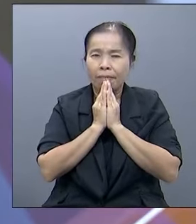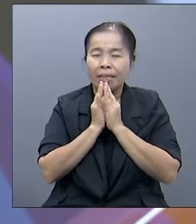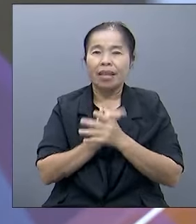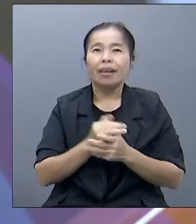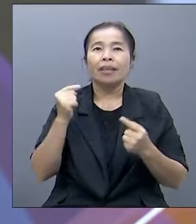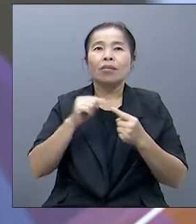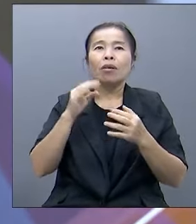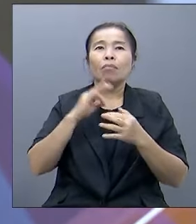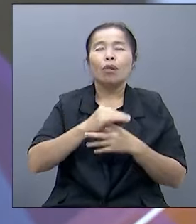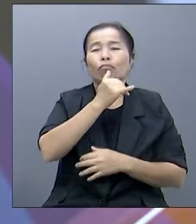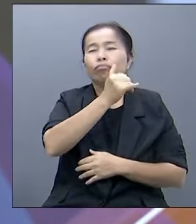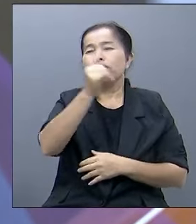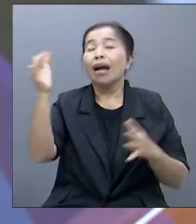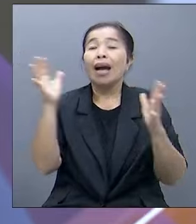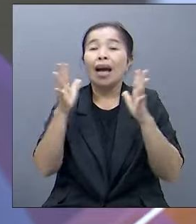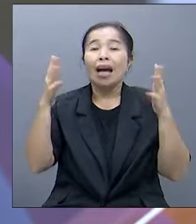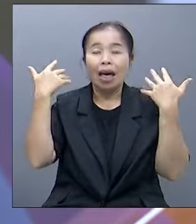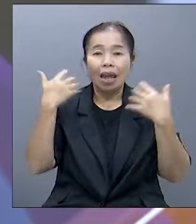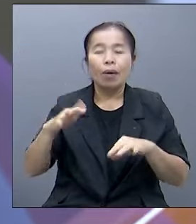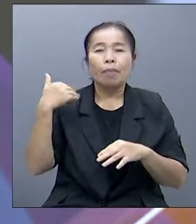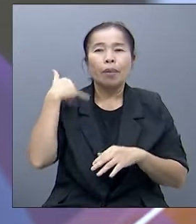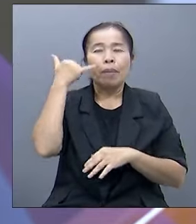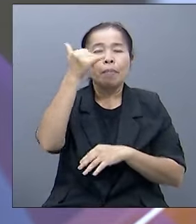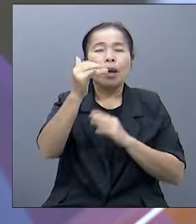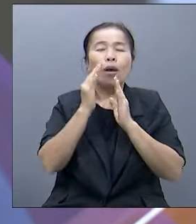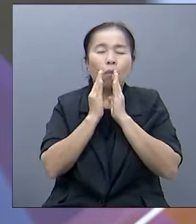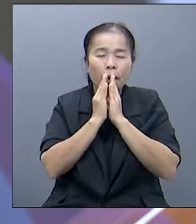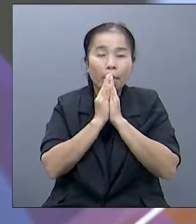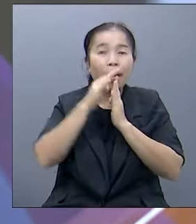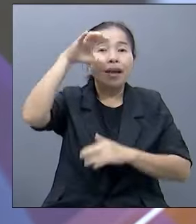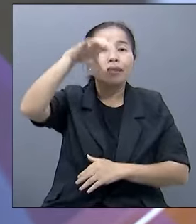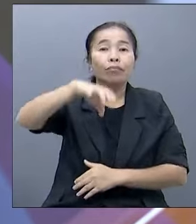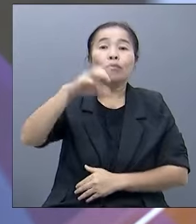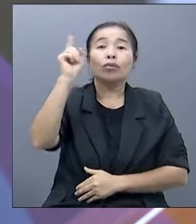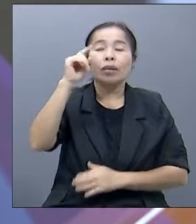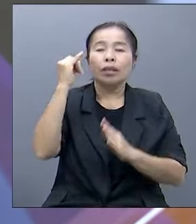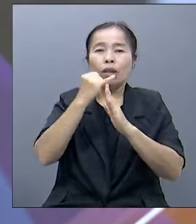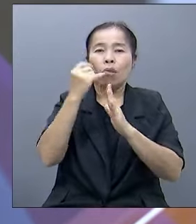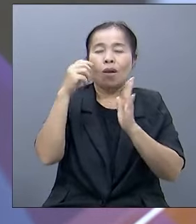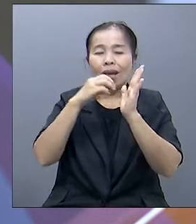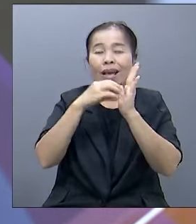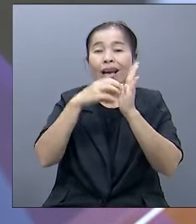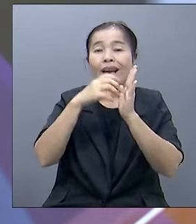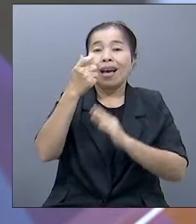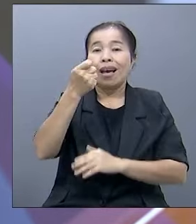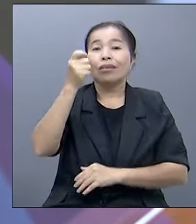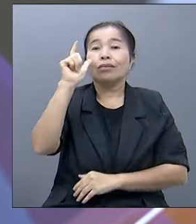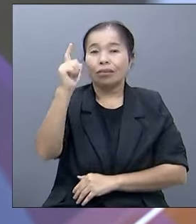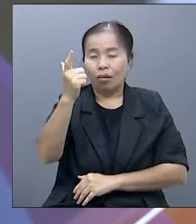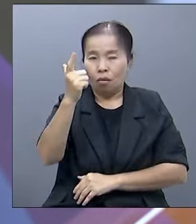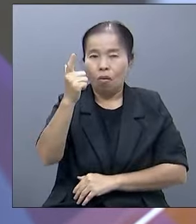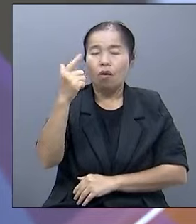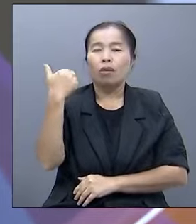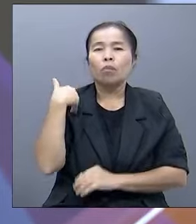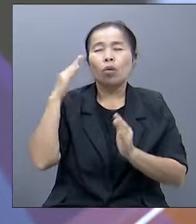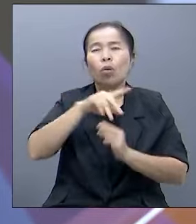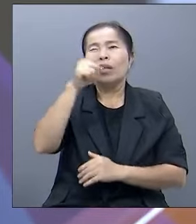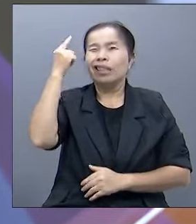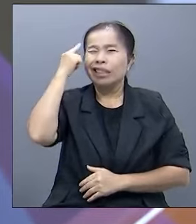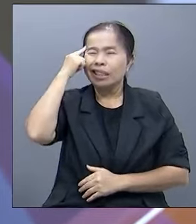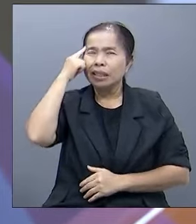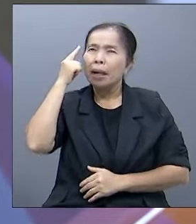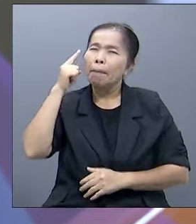ายพื้นที่ทีเดียวนะคะไปไหว้พระอีกสักหนึ่งที่ค่ะที่จังหวัดอ่างทองนะคะเป็นพื้นที่ที่บางคนอาจจะมองว่าเป็นทางผ่านไม่